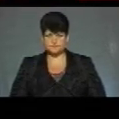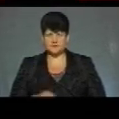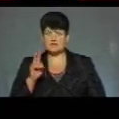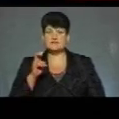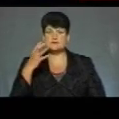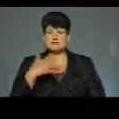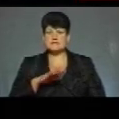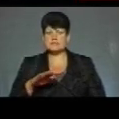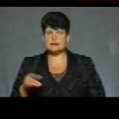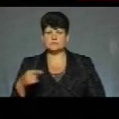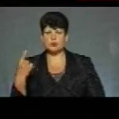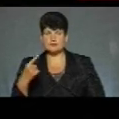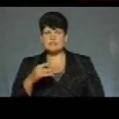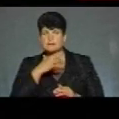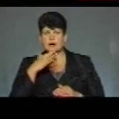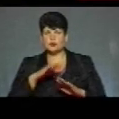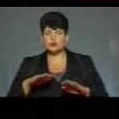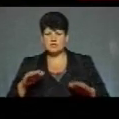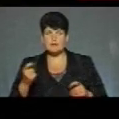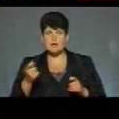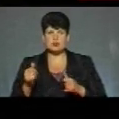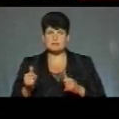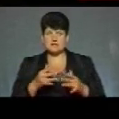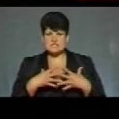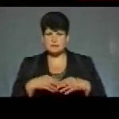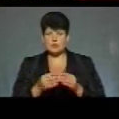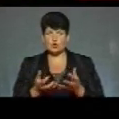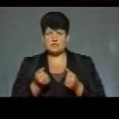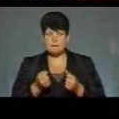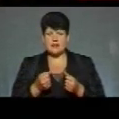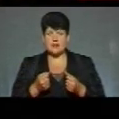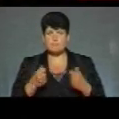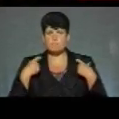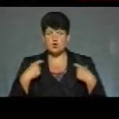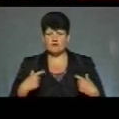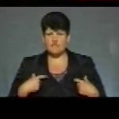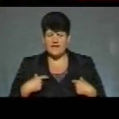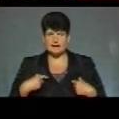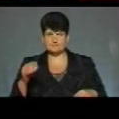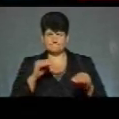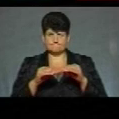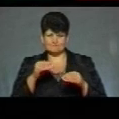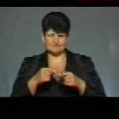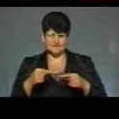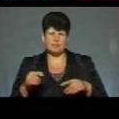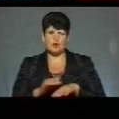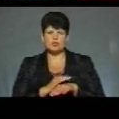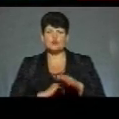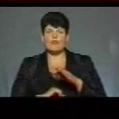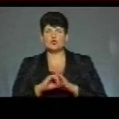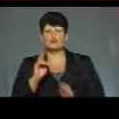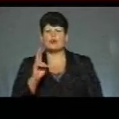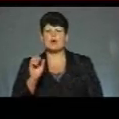250 дітей Тернопільщини з багатодітних та малозабезпечених сімей отримали портфелі та канцелярське приладдя від благодійного фонду «Карітас».